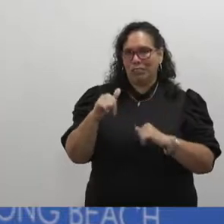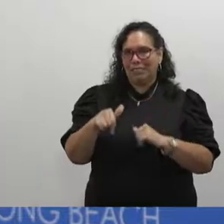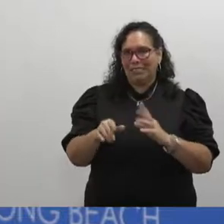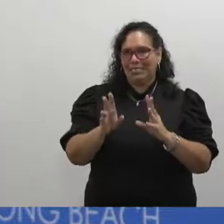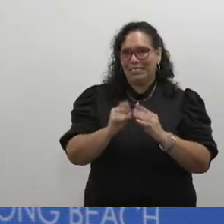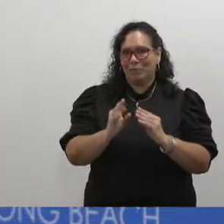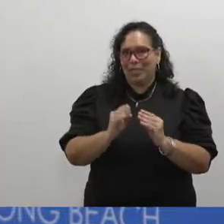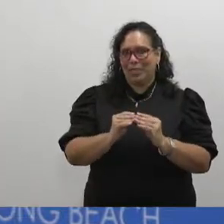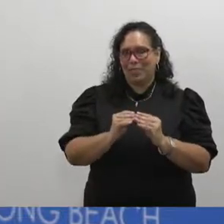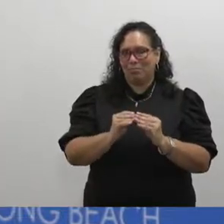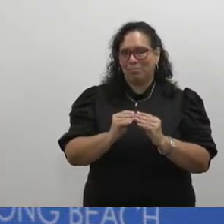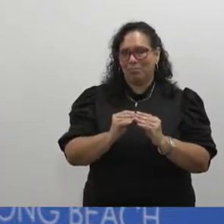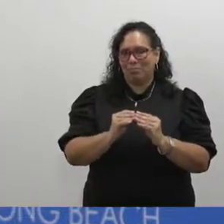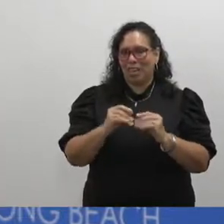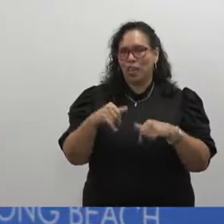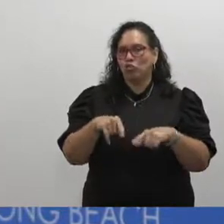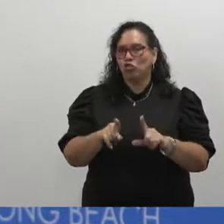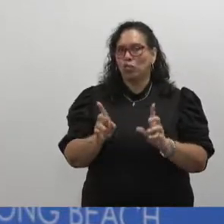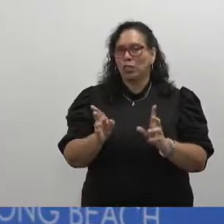bằng châu lên chân